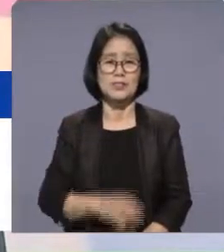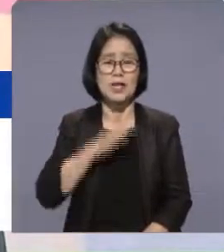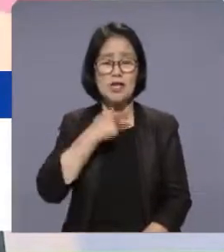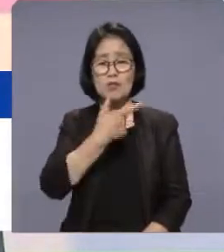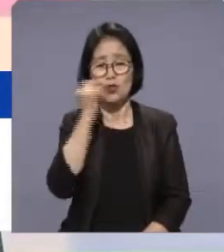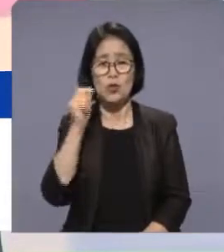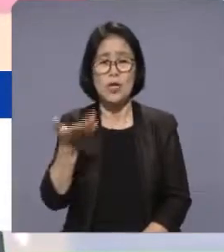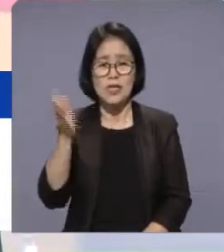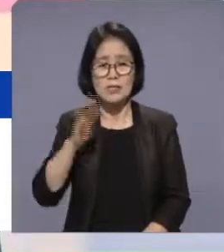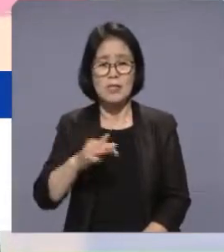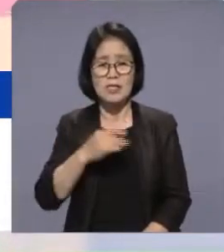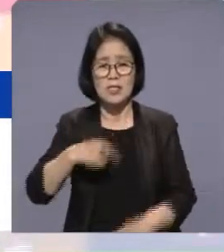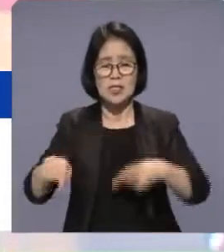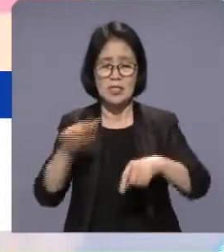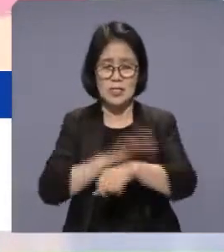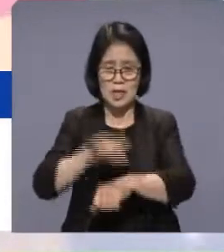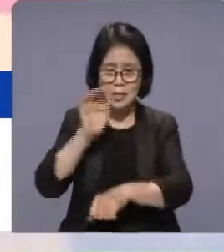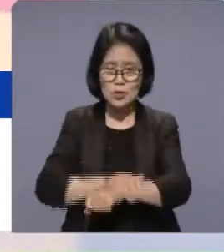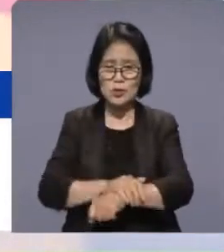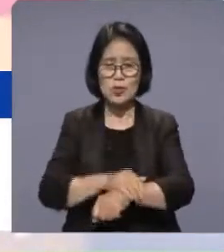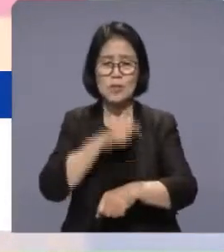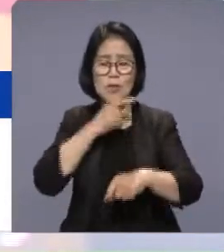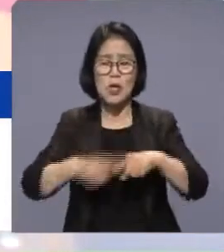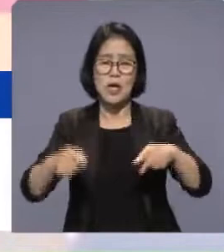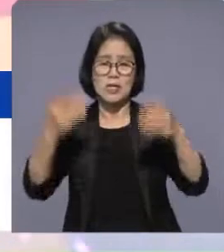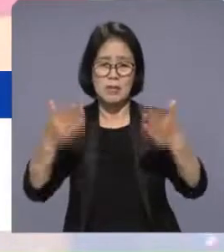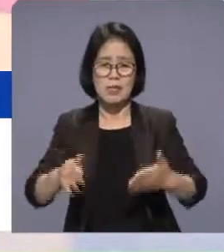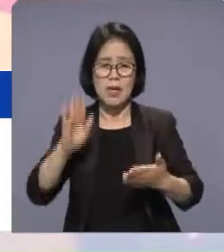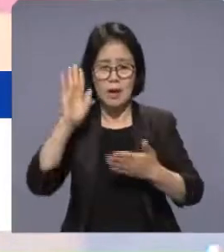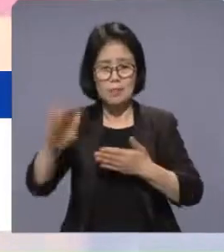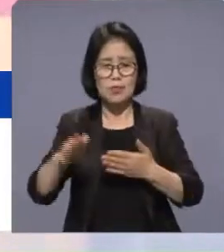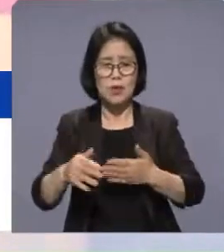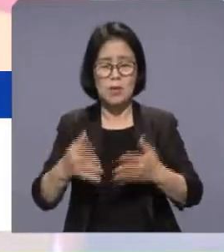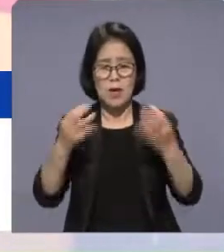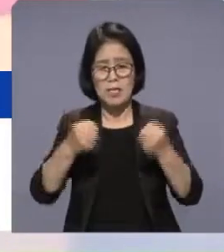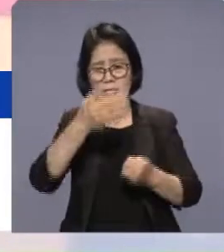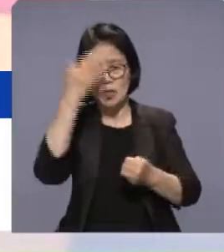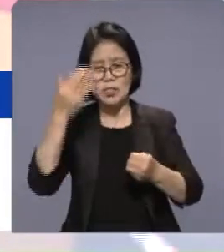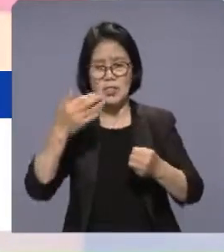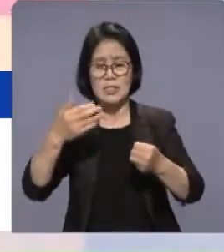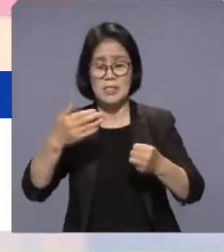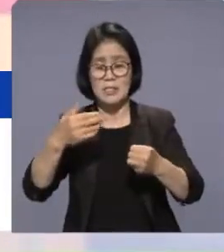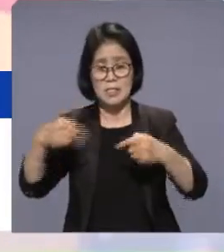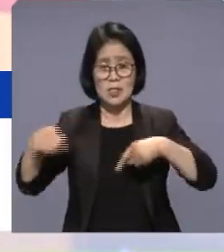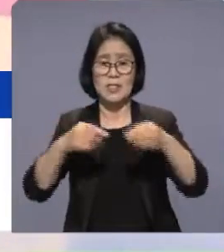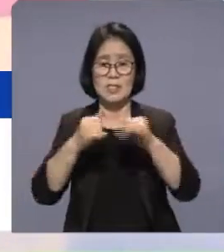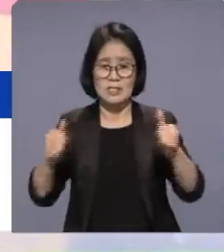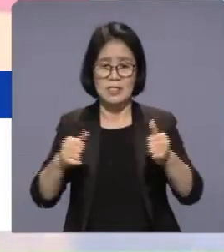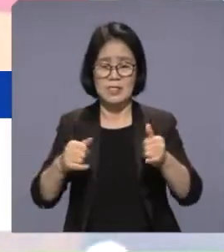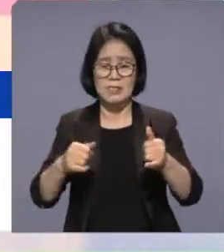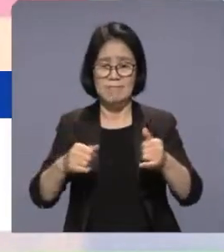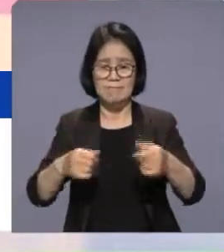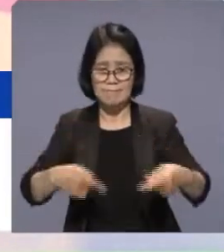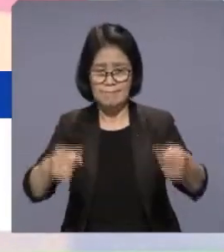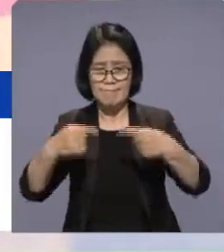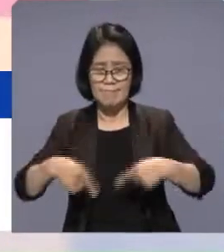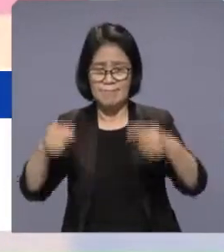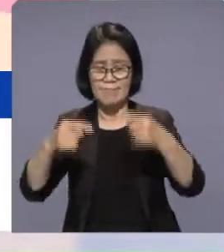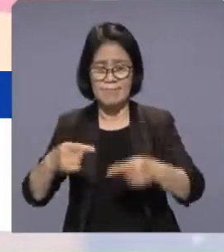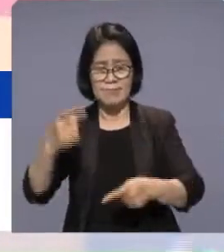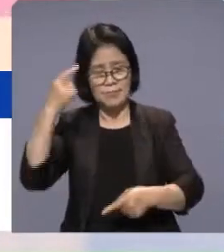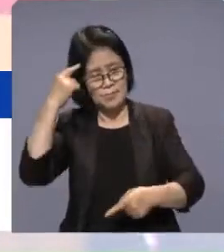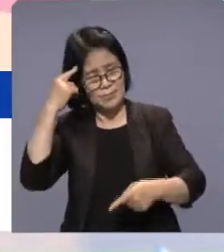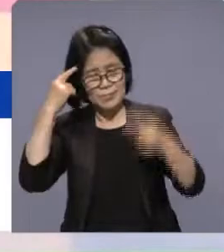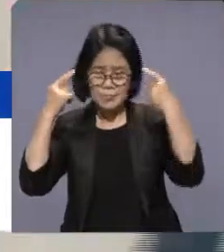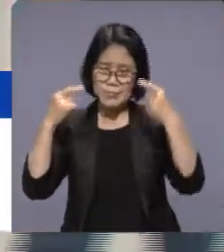정치 정말 잘할 수 있구나라는 평가를 받게 되어 앞으로 입성할 많은 청년 정치인들이 입성하는데 편견